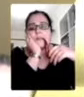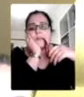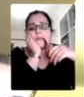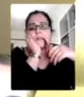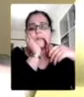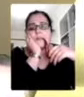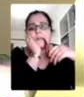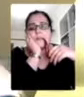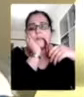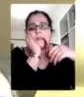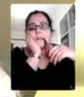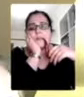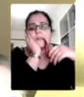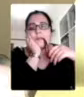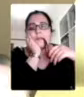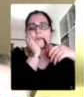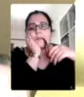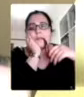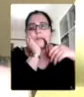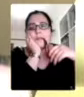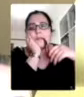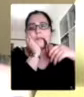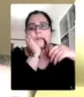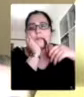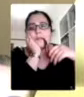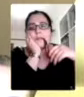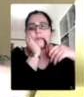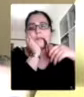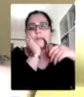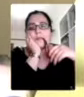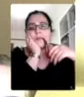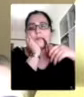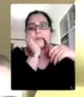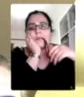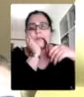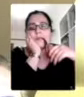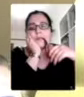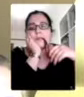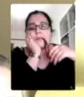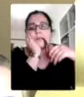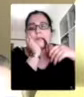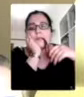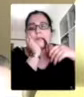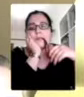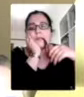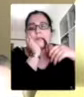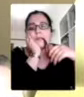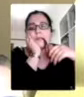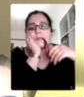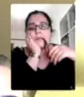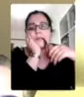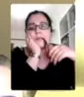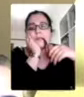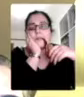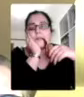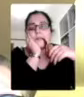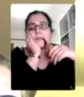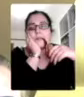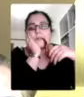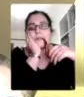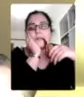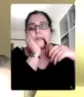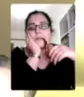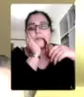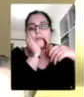Dengesiz olması da içinin yani şahsi görüşüm sadece üst taraflarda kek oturup alt taraflarda kek oturmadığı zaman gayri ihtiyari alt